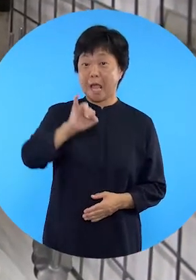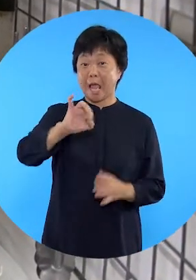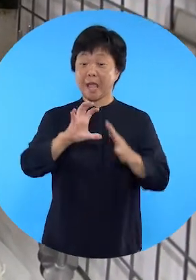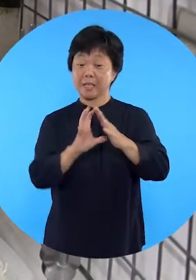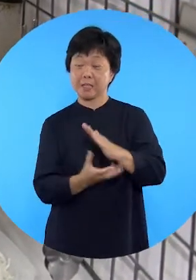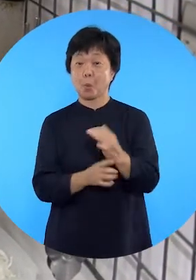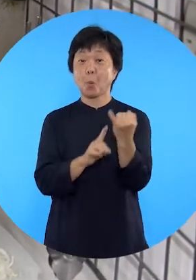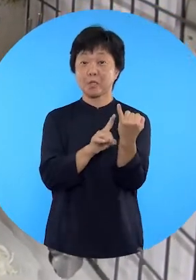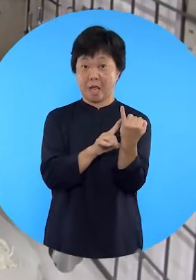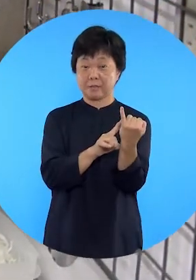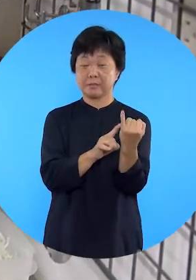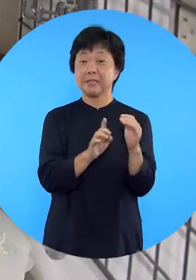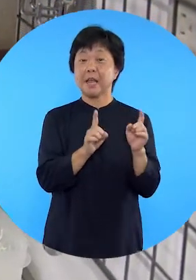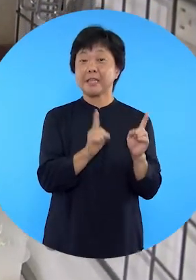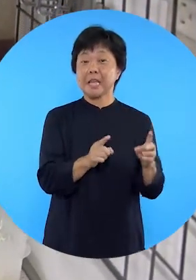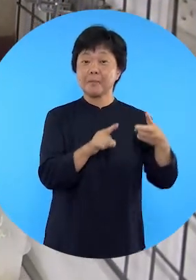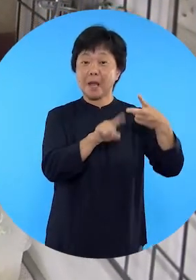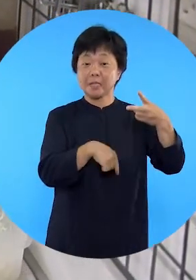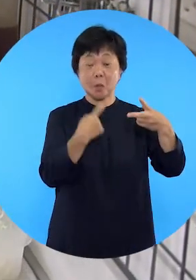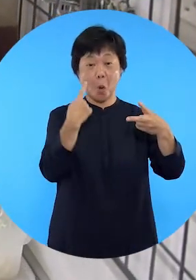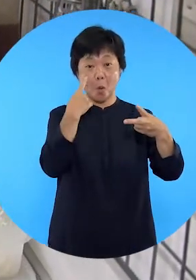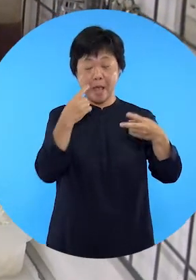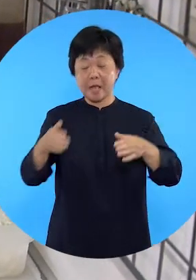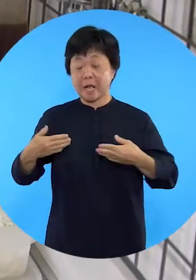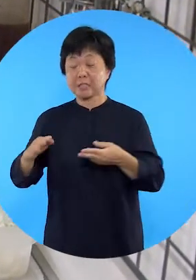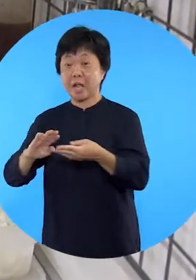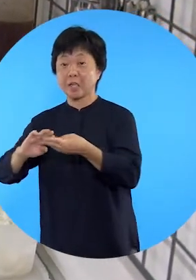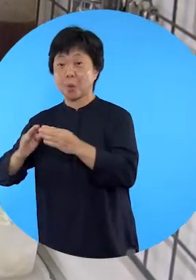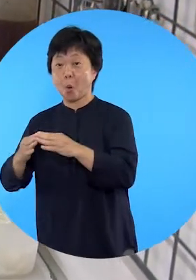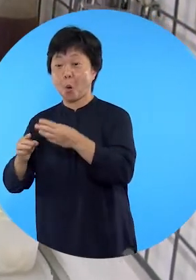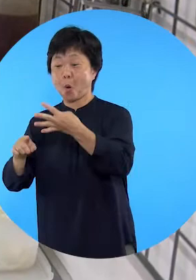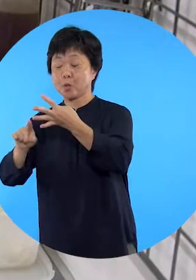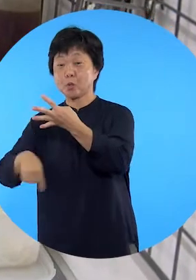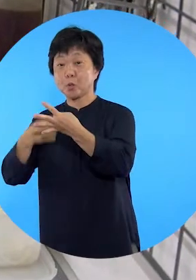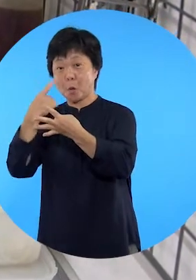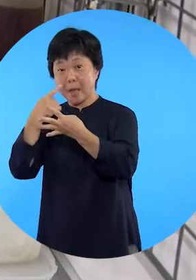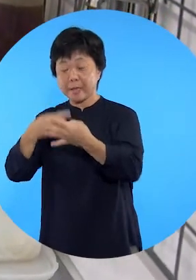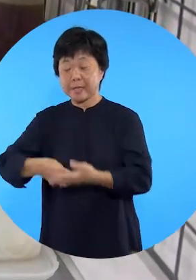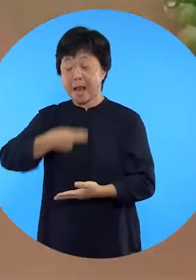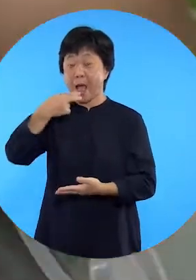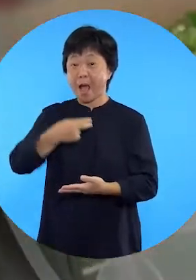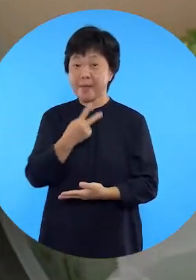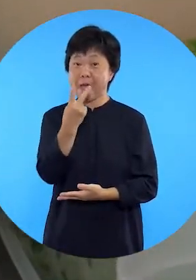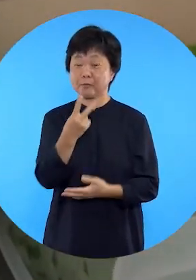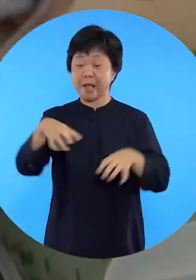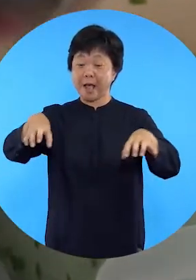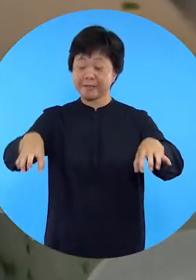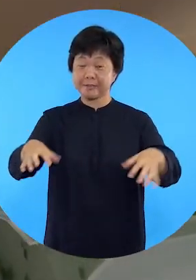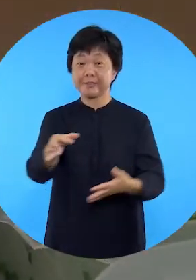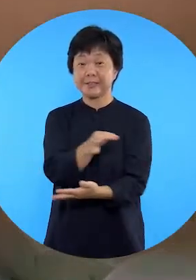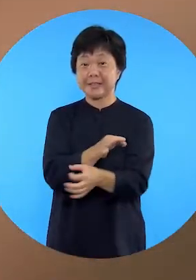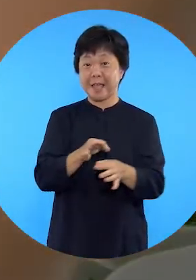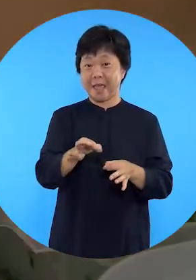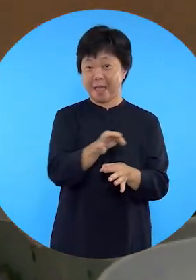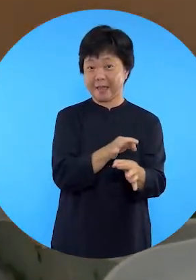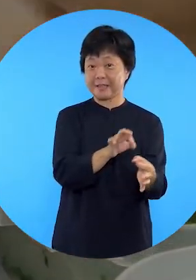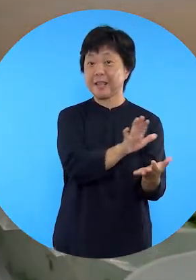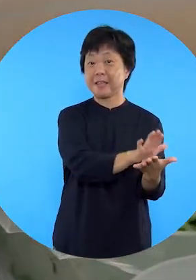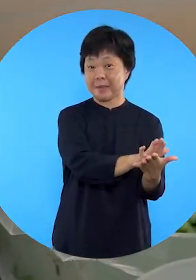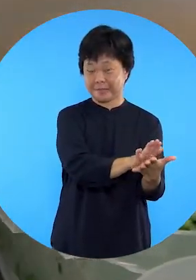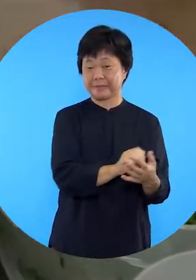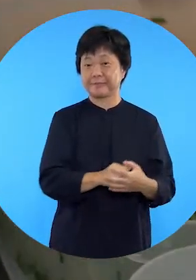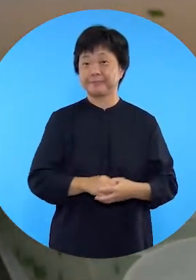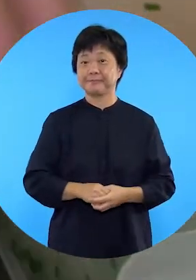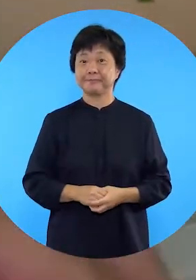続いて紹介する伊藤さんは、現在練馬2丁目と春日町4丁目にラーメン店を2店舗経営しています